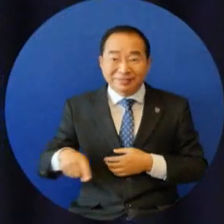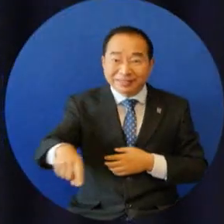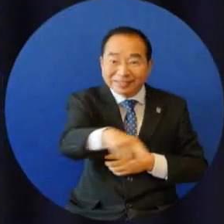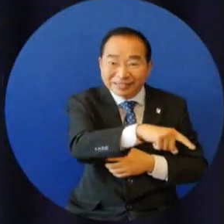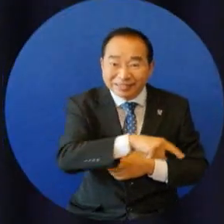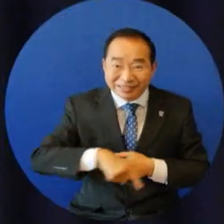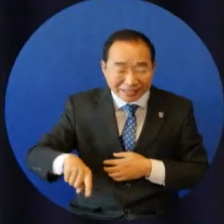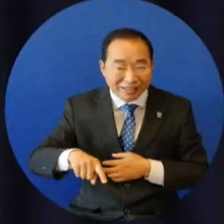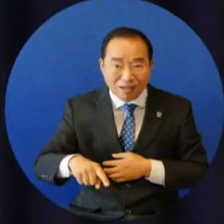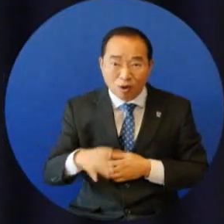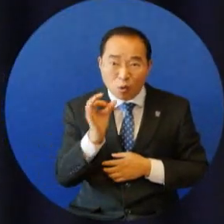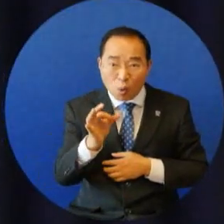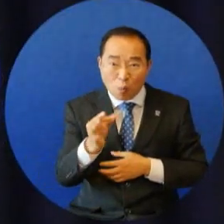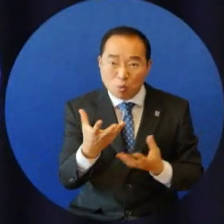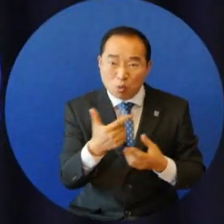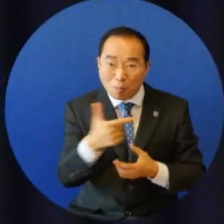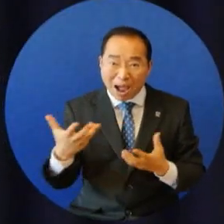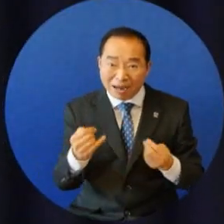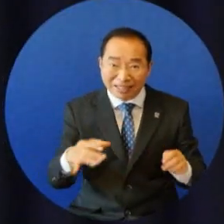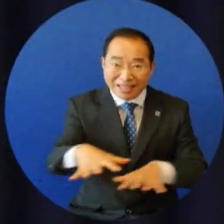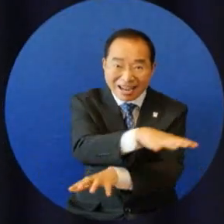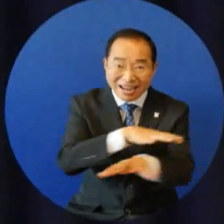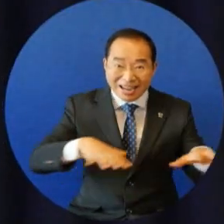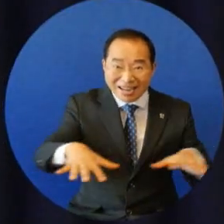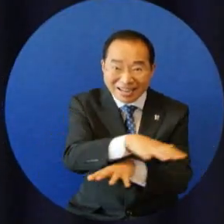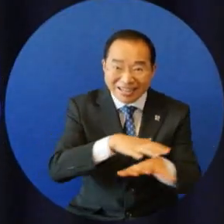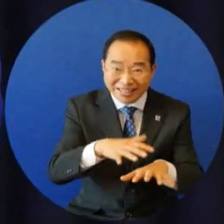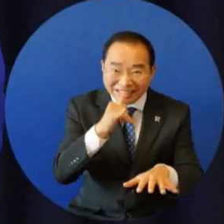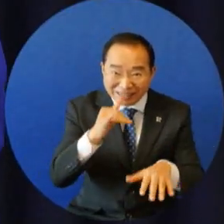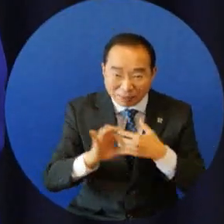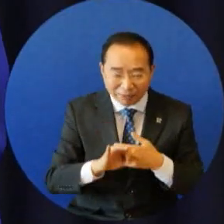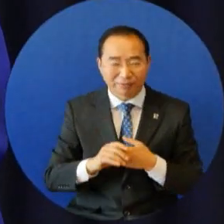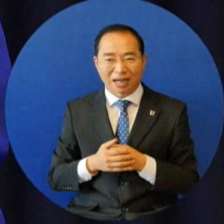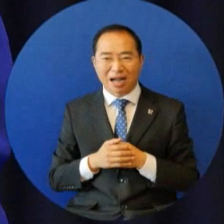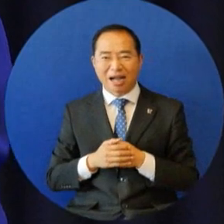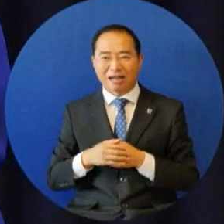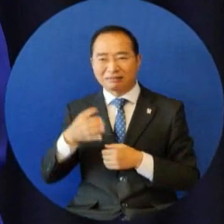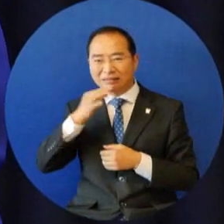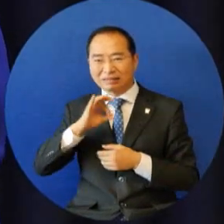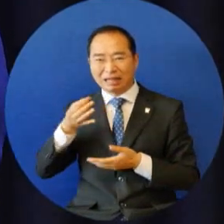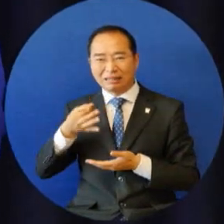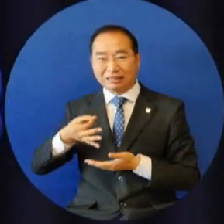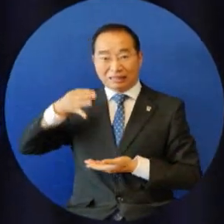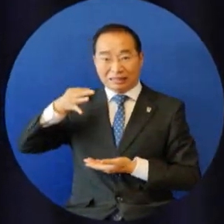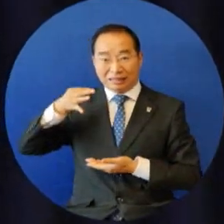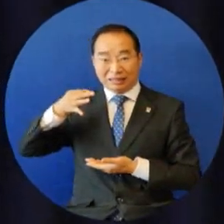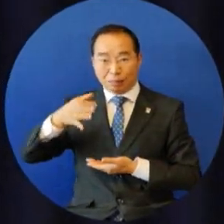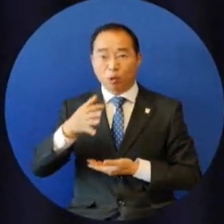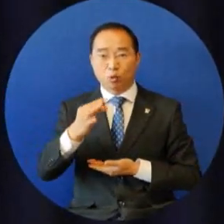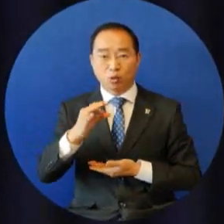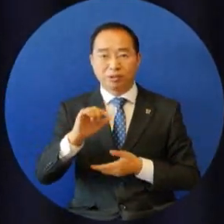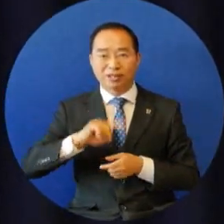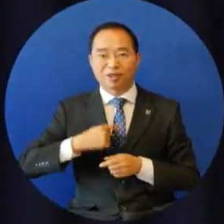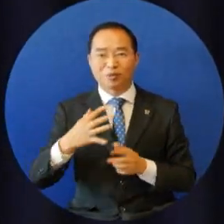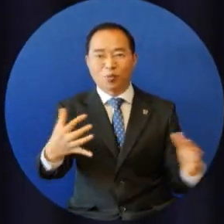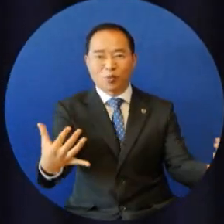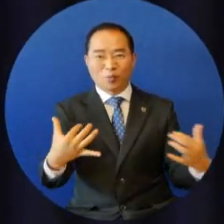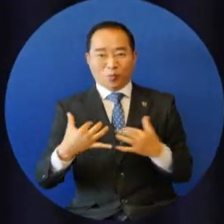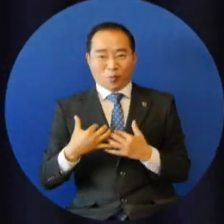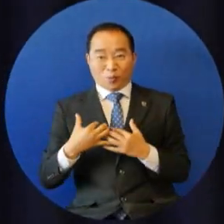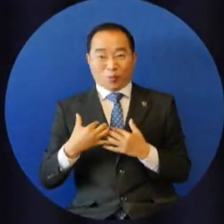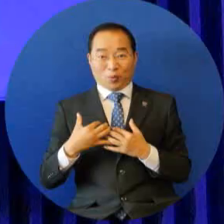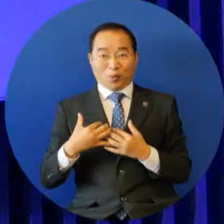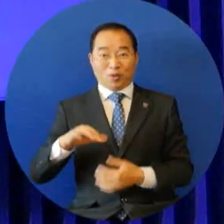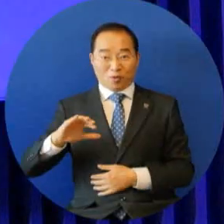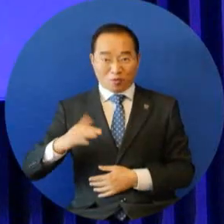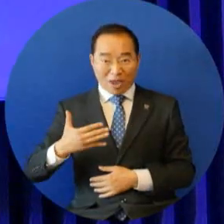시장이 너무 활성화되어 있으면, 너무 불붙어 있으면 금리를 올립니다. 그건 시장을 좀 냉각시키기 위해서예요. 그